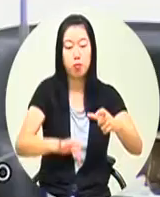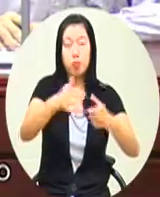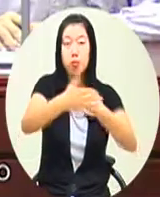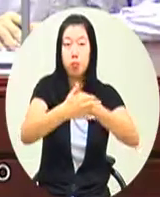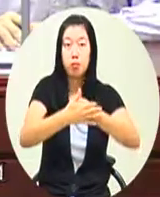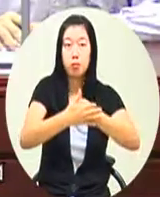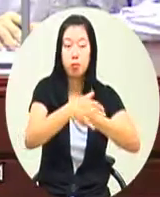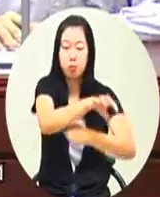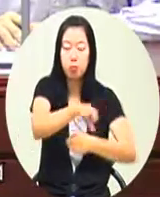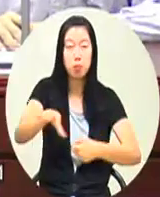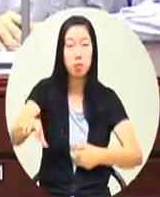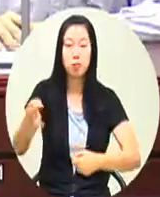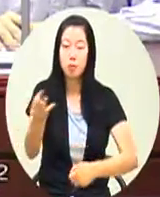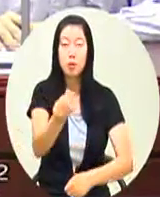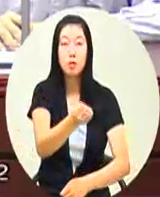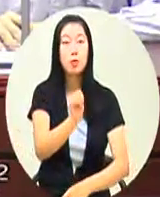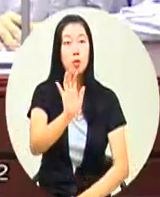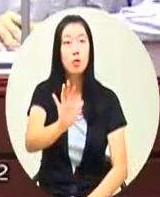现在三民区在